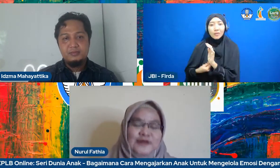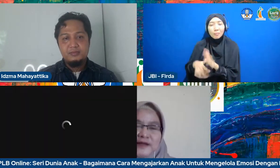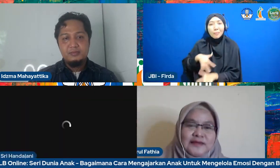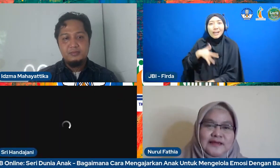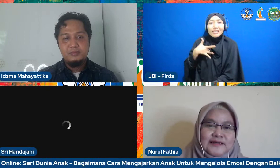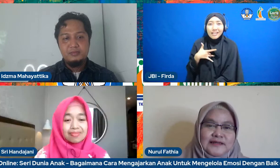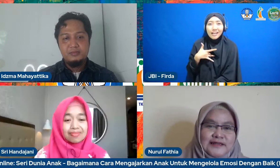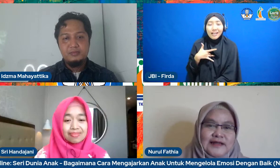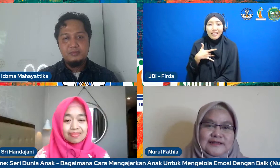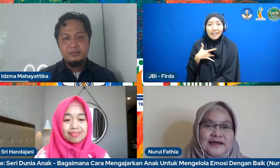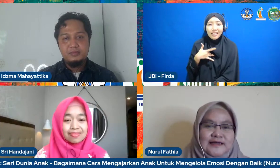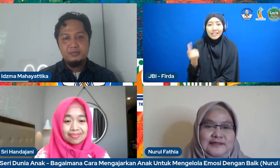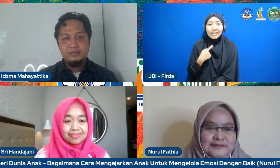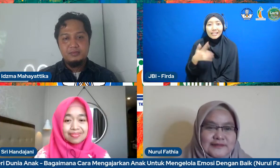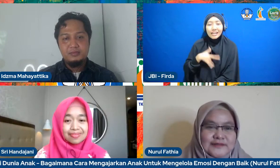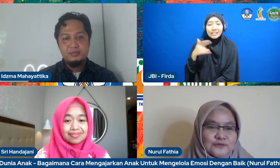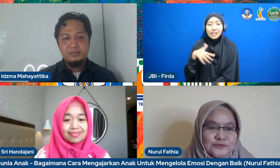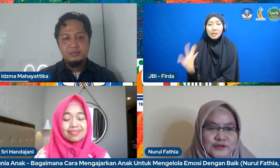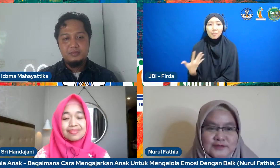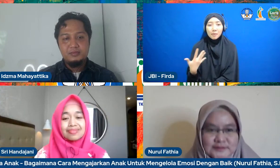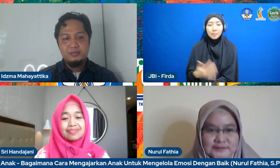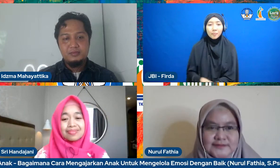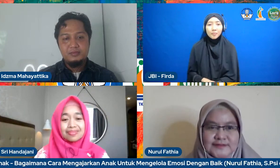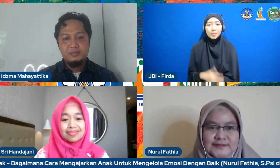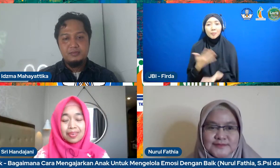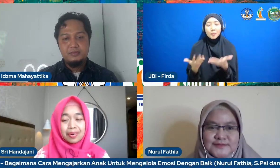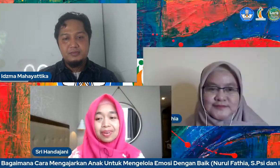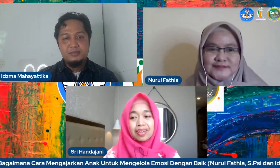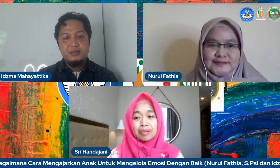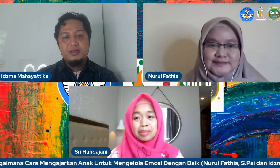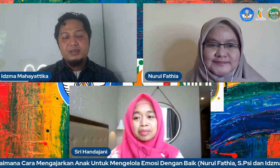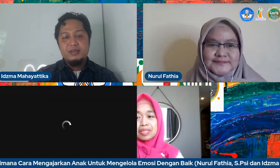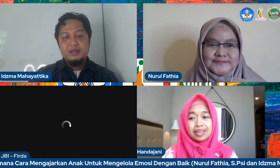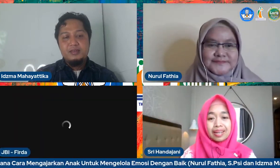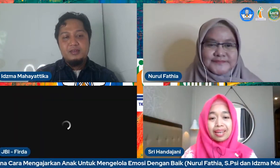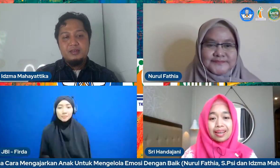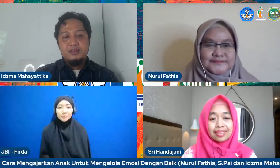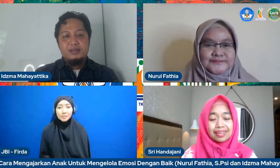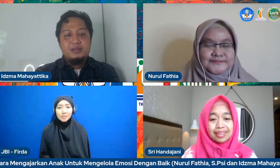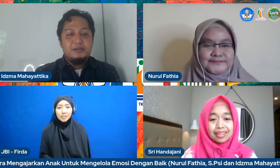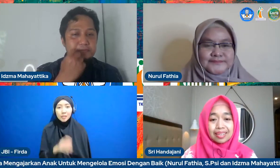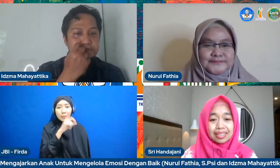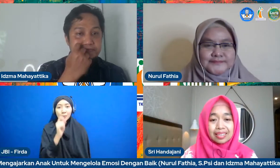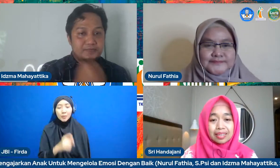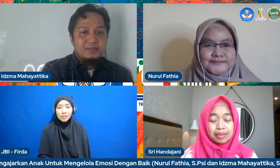merasakan gitu kan apa yang kita rasakan. Itu mungkin. Oh ya, betul sekali ya.